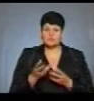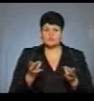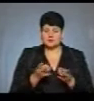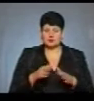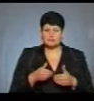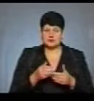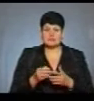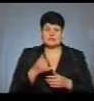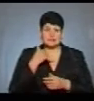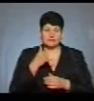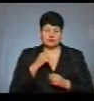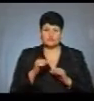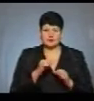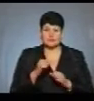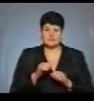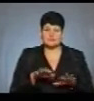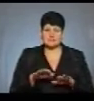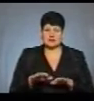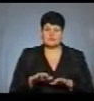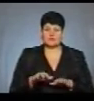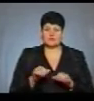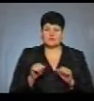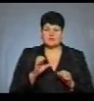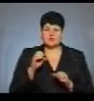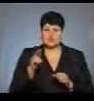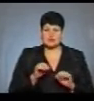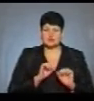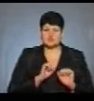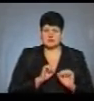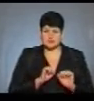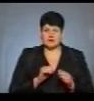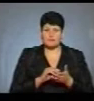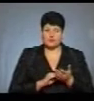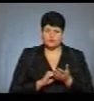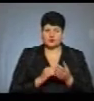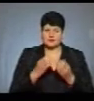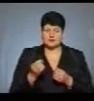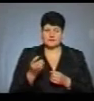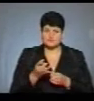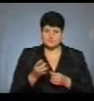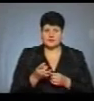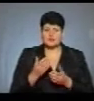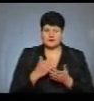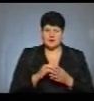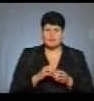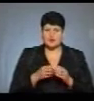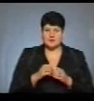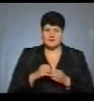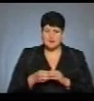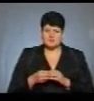подати цей телефон до управління місцевого управління соціального захисту. Те, що ми, я ще раз повторюся, є певні проблеми